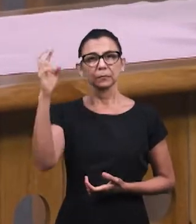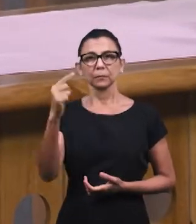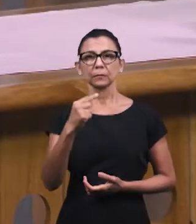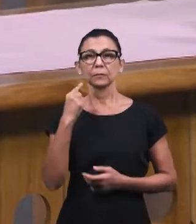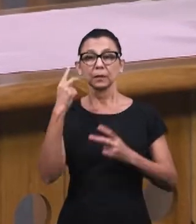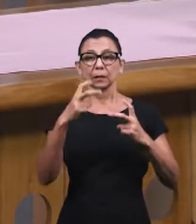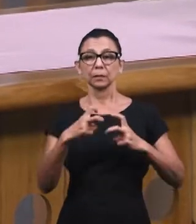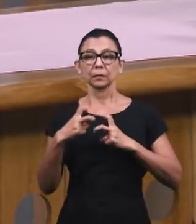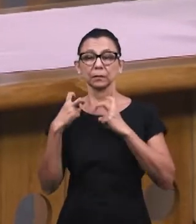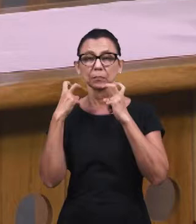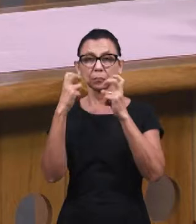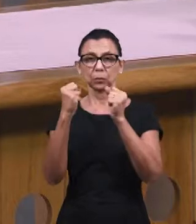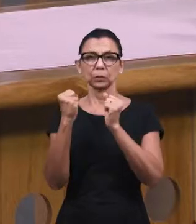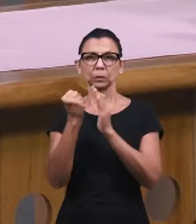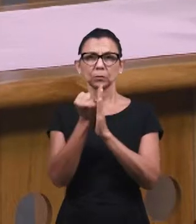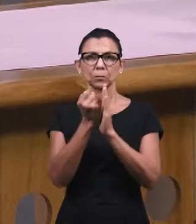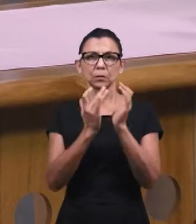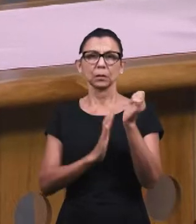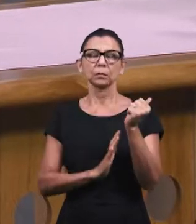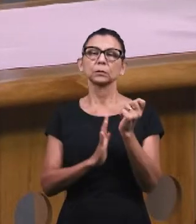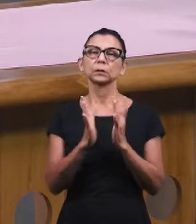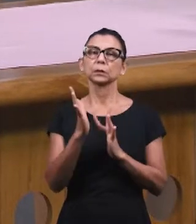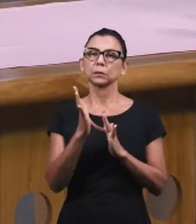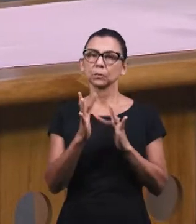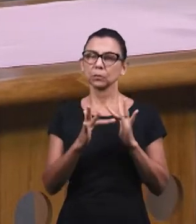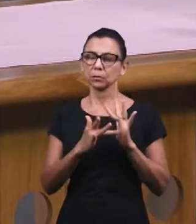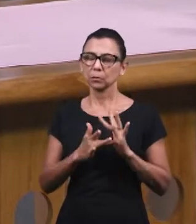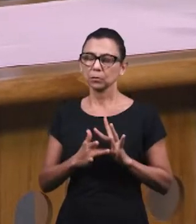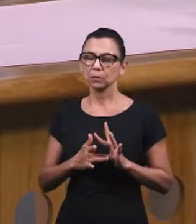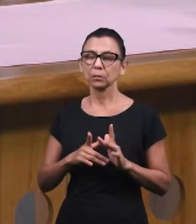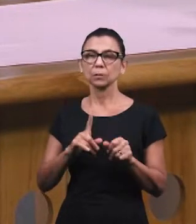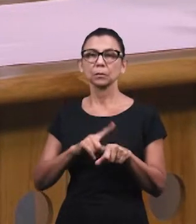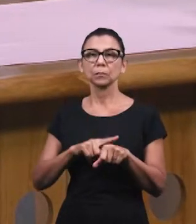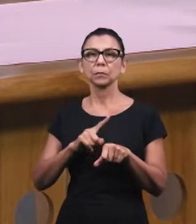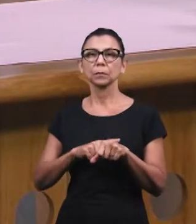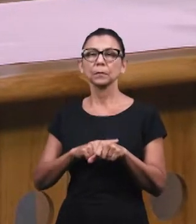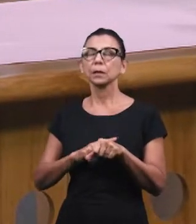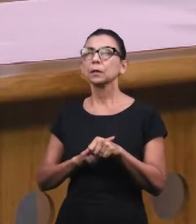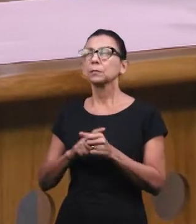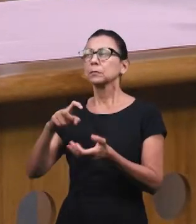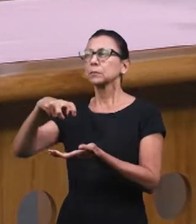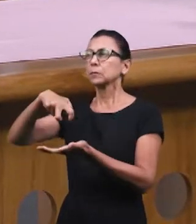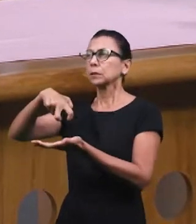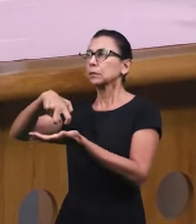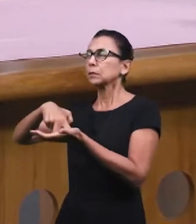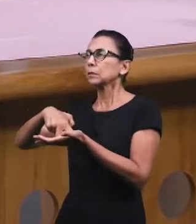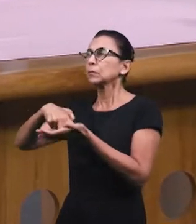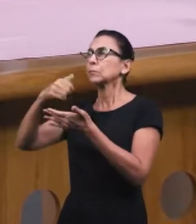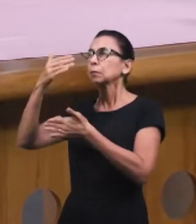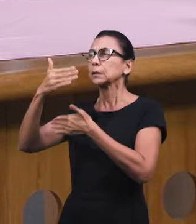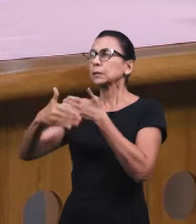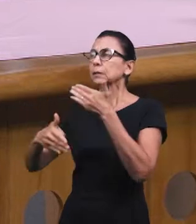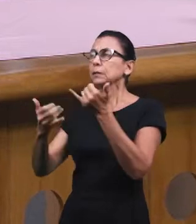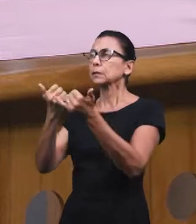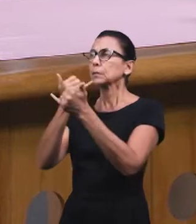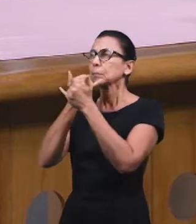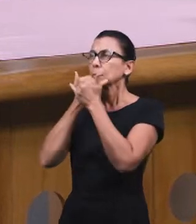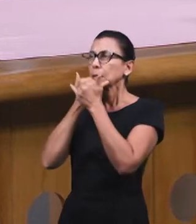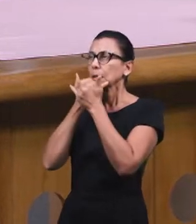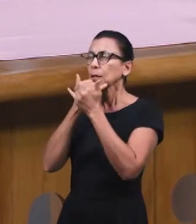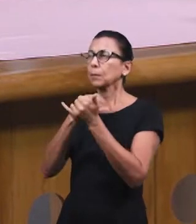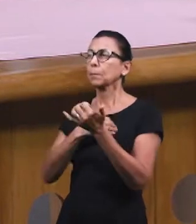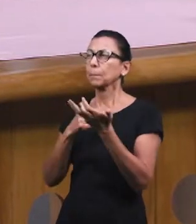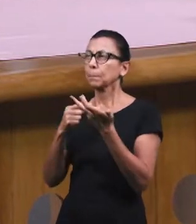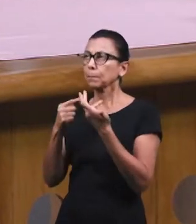Seigneur, nous prions par le pouvoir du sang du Seigneur Jésus. Nous sommes devant toi, Seigneur, pour demander ton pardon,